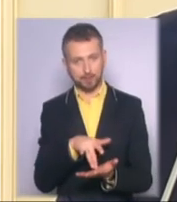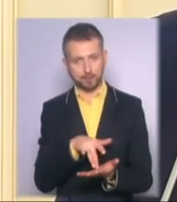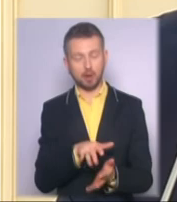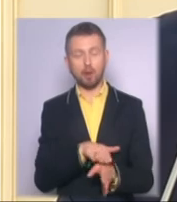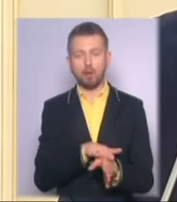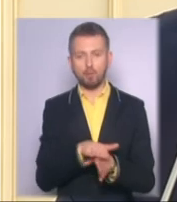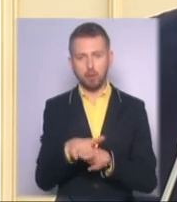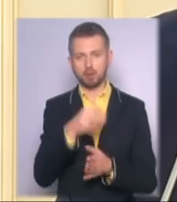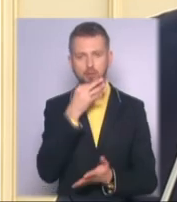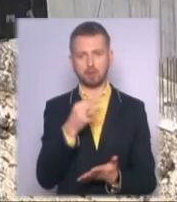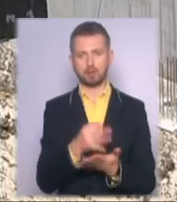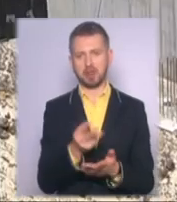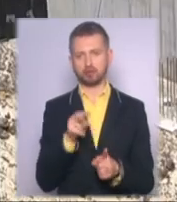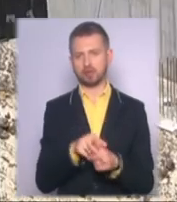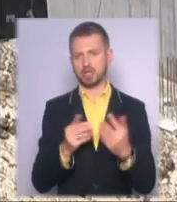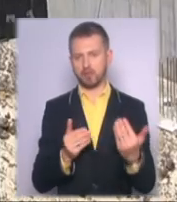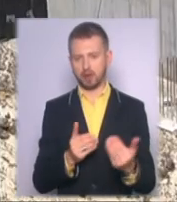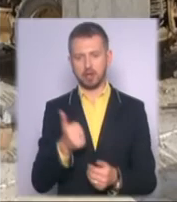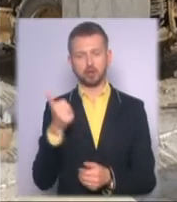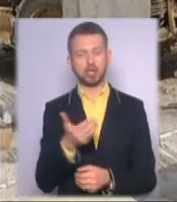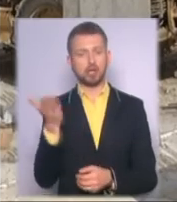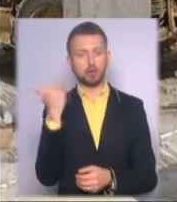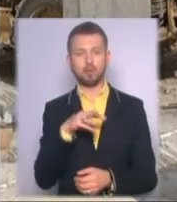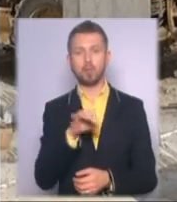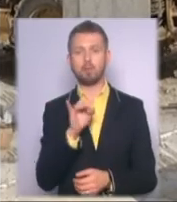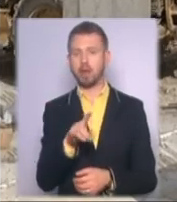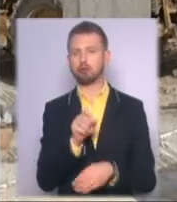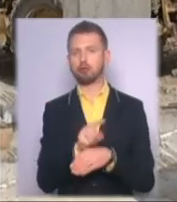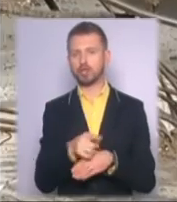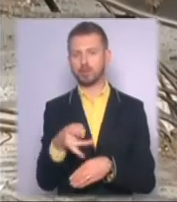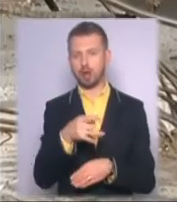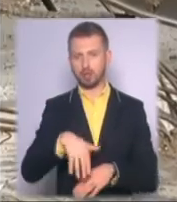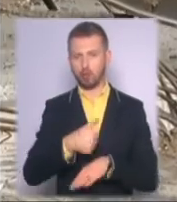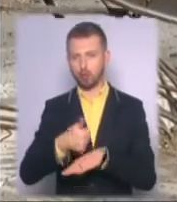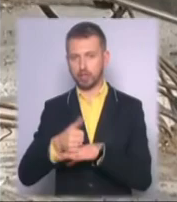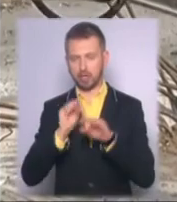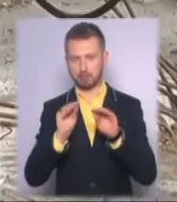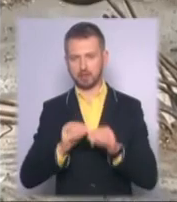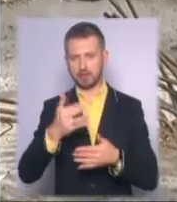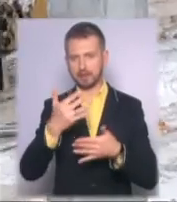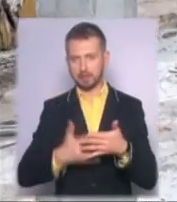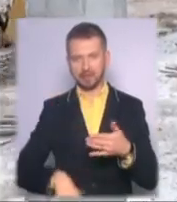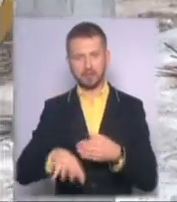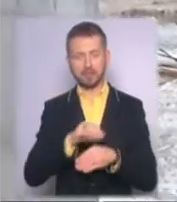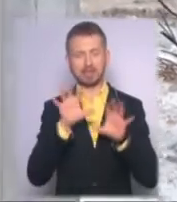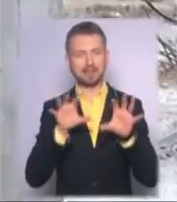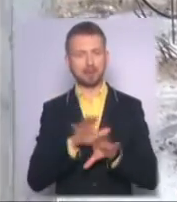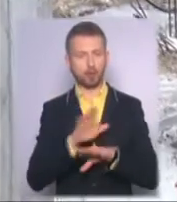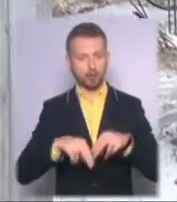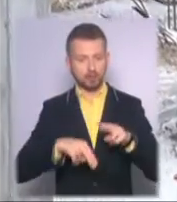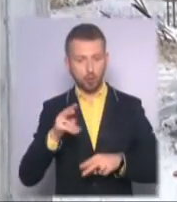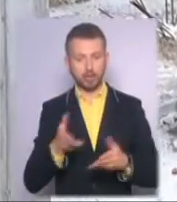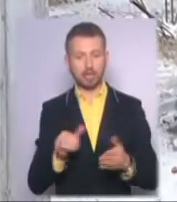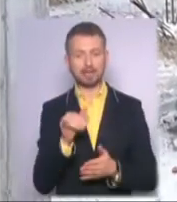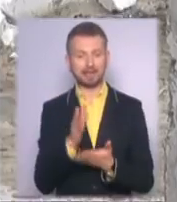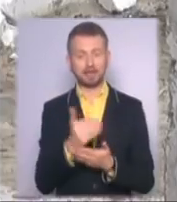повністю відповідальність ложиться на вас. Тиждень тому мер Києва Віталій Кличко доручив районним очільникам скласти списки усіх незаконних споруд, які є на їхній